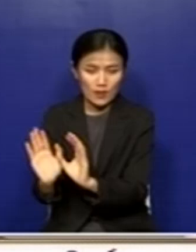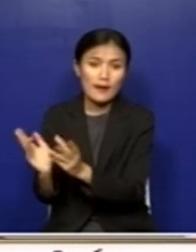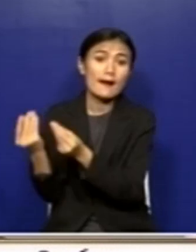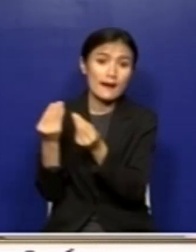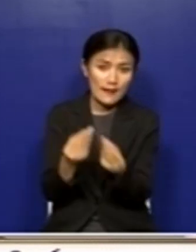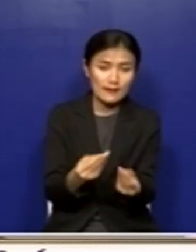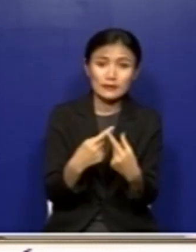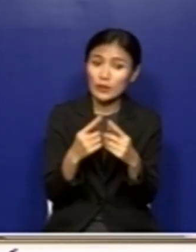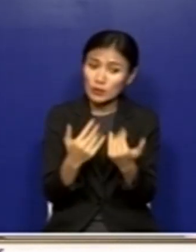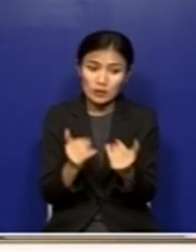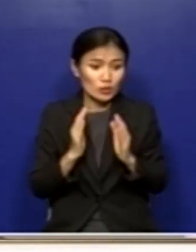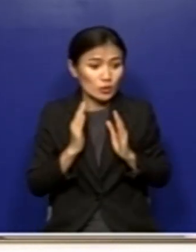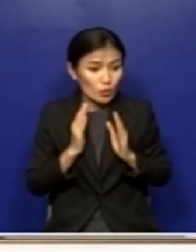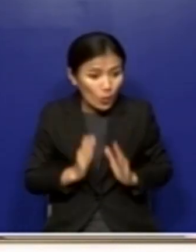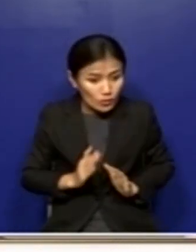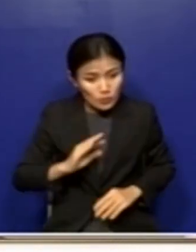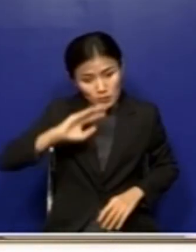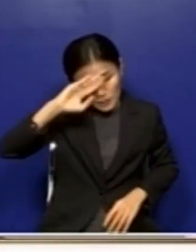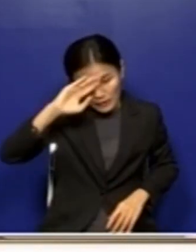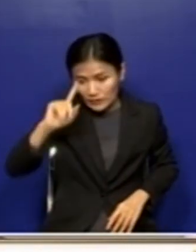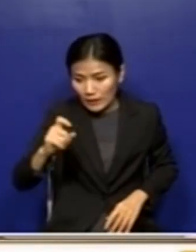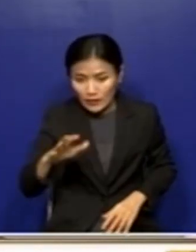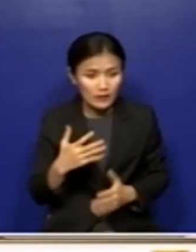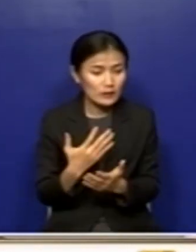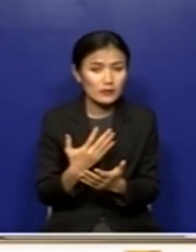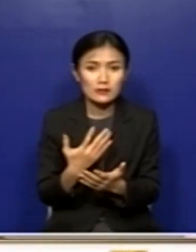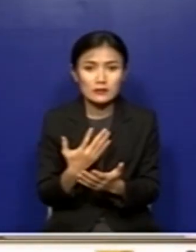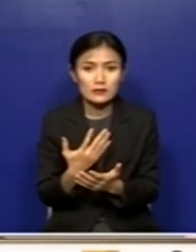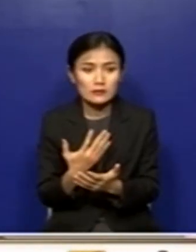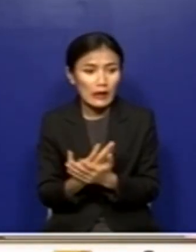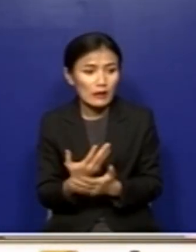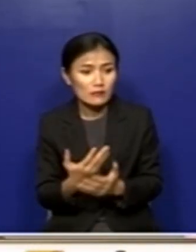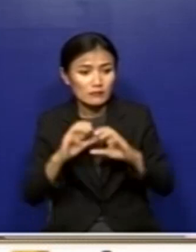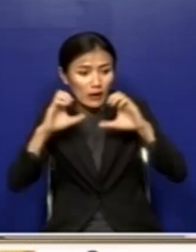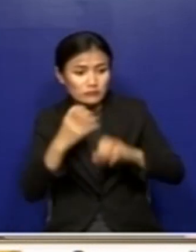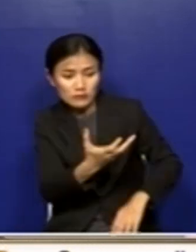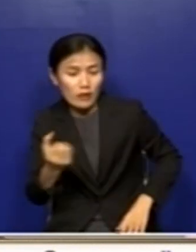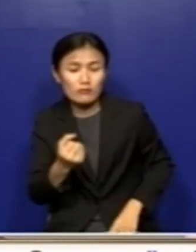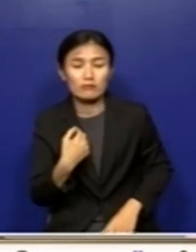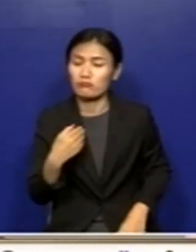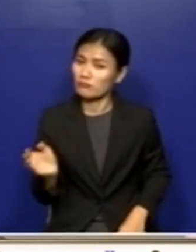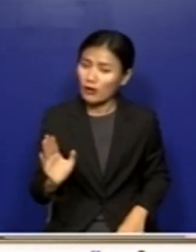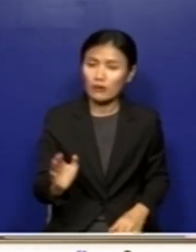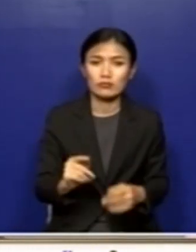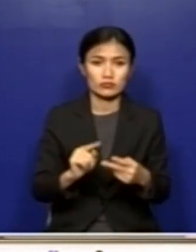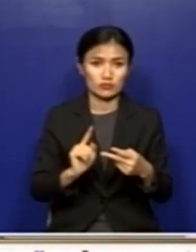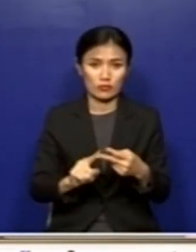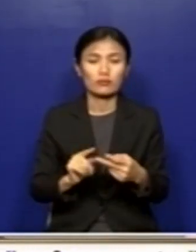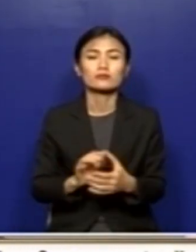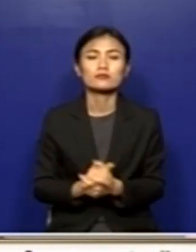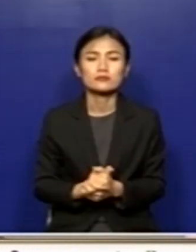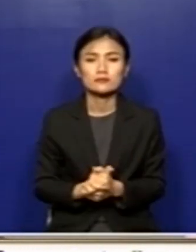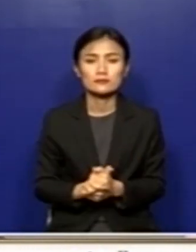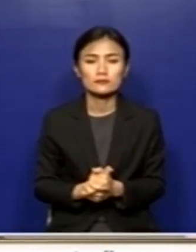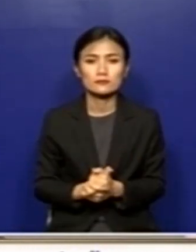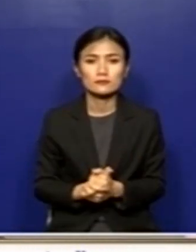คืนทั้งเจ็บป่วยทั้งตายไปแล้วโทรทัศน์ทุกช่องออกรายการนี้ค่ะท่านประธานค่ะเรื่องที่สองนะคะท่านประธานดิ